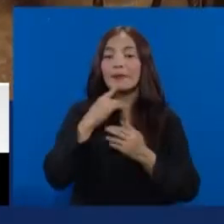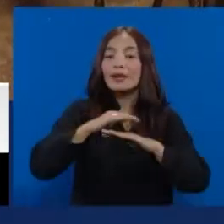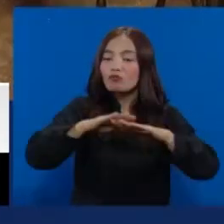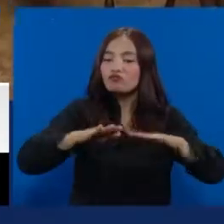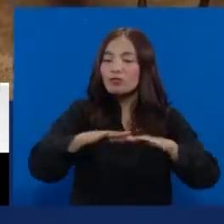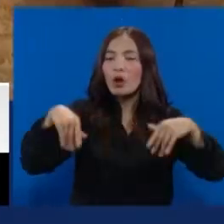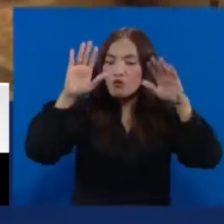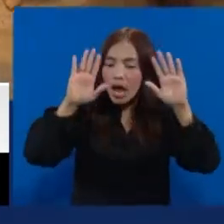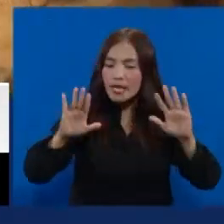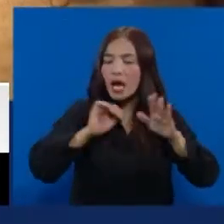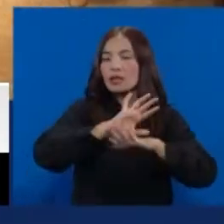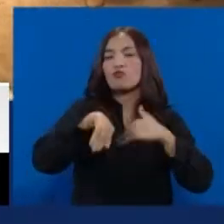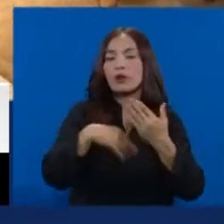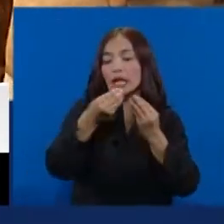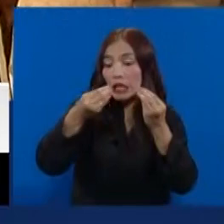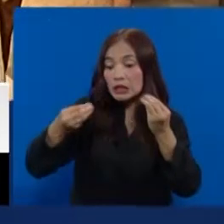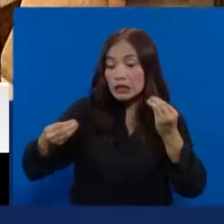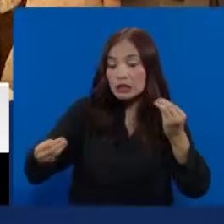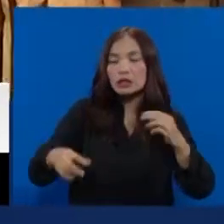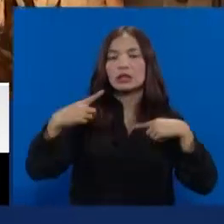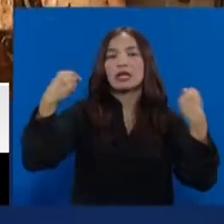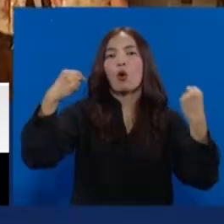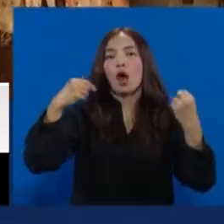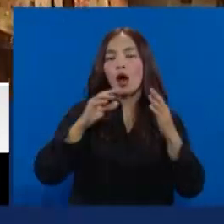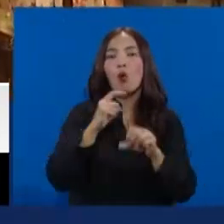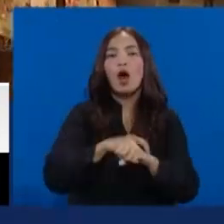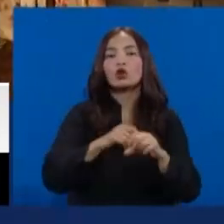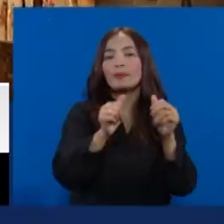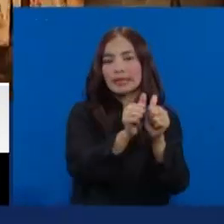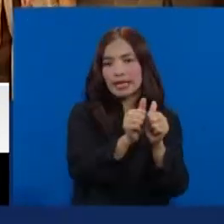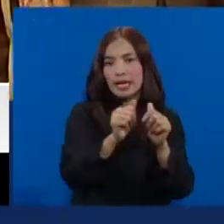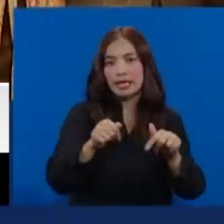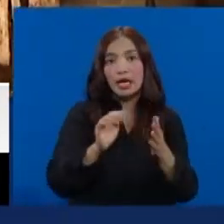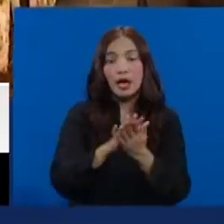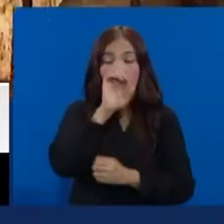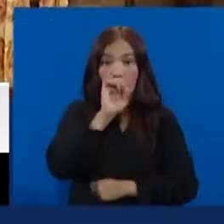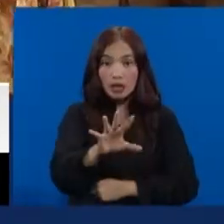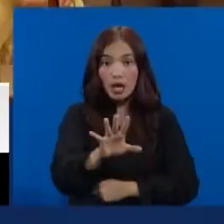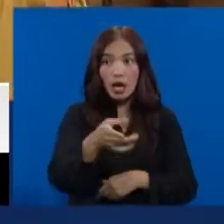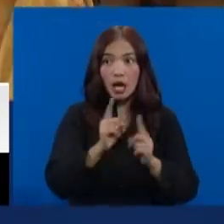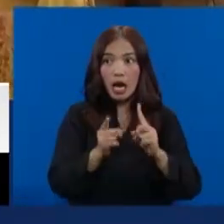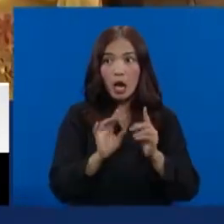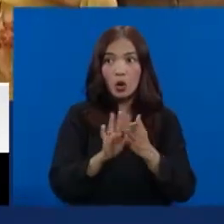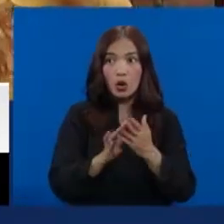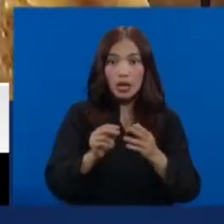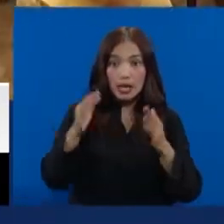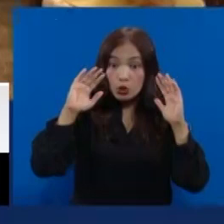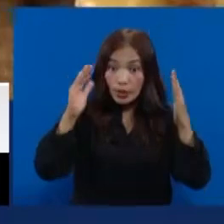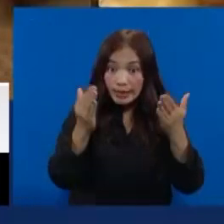melestarikan atau melestarikan tradisi adat Jawa dalam pernikahannya. Ia juga tadi menyampaikan suasana di